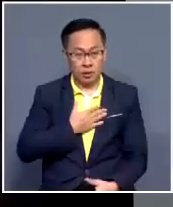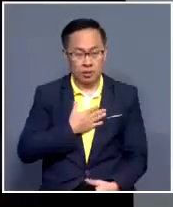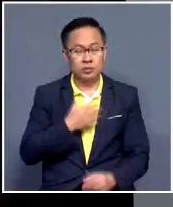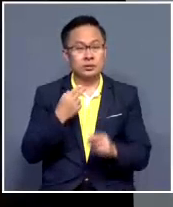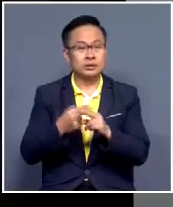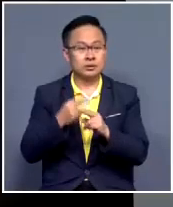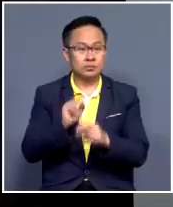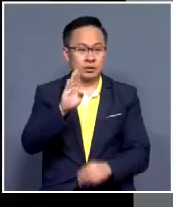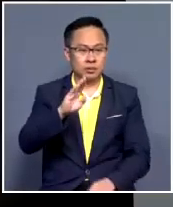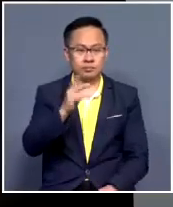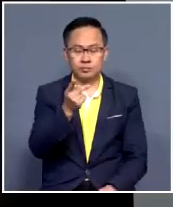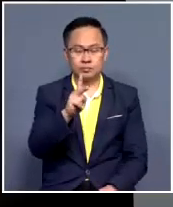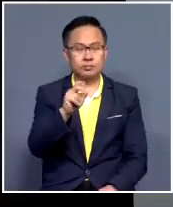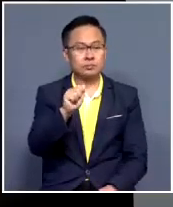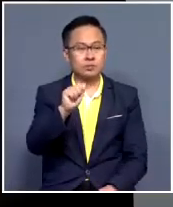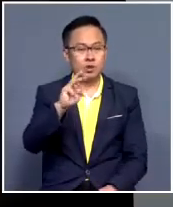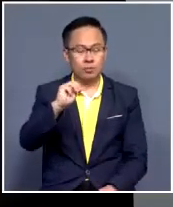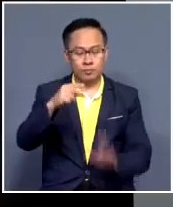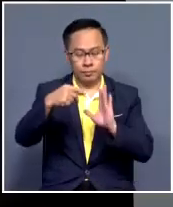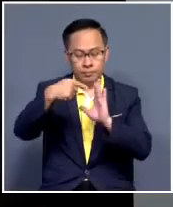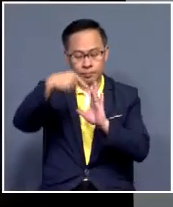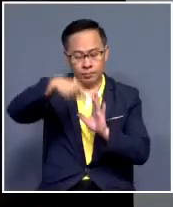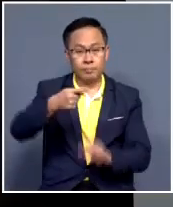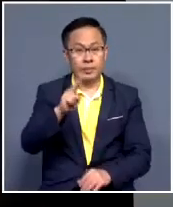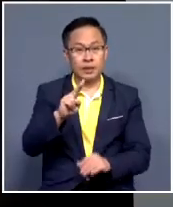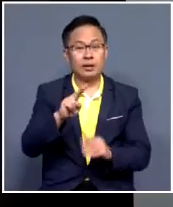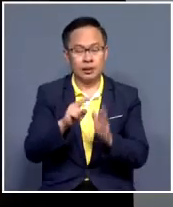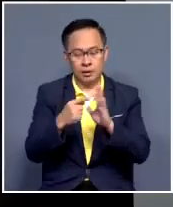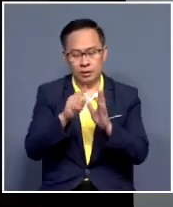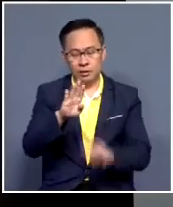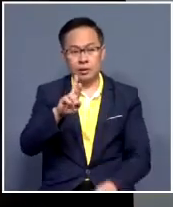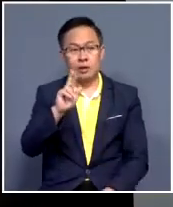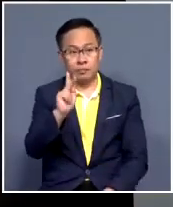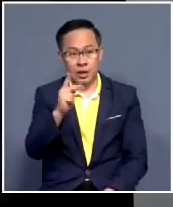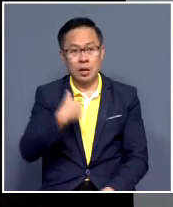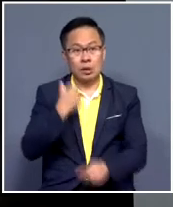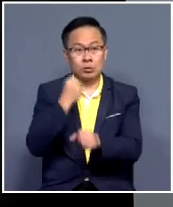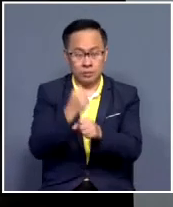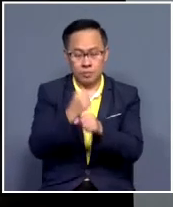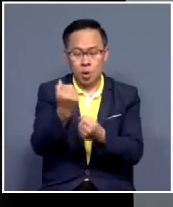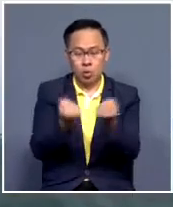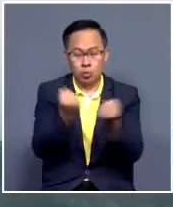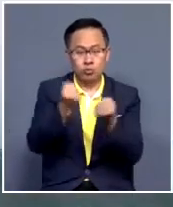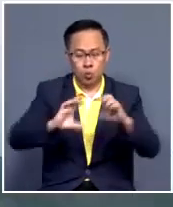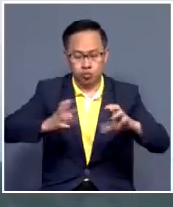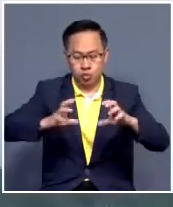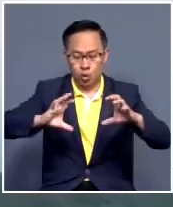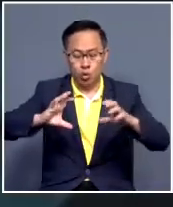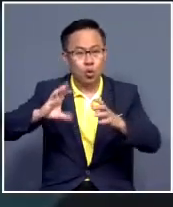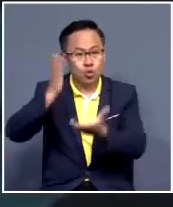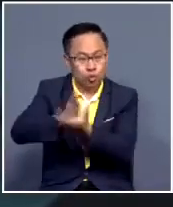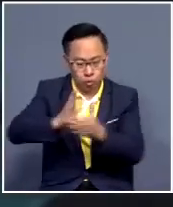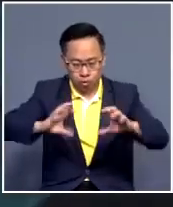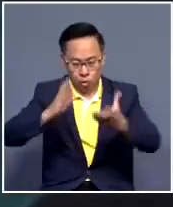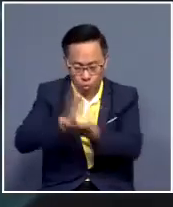Break นะครับเราเติบโตขึ้นมาประมาณสัก42ปีแล้วนะเราเป็นธุรกิจที่ผลิตผ้าเบรกรถยนต์ผ้าเบรกร